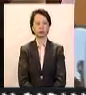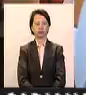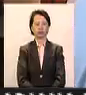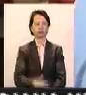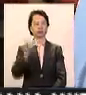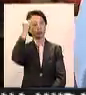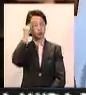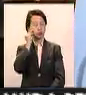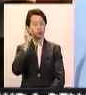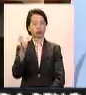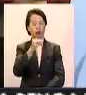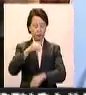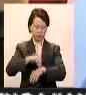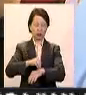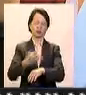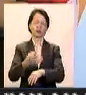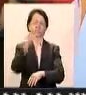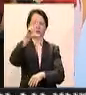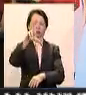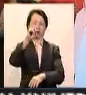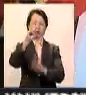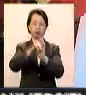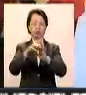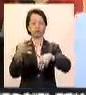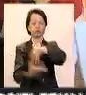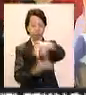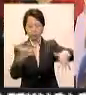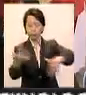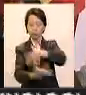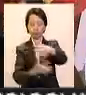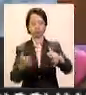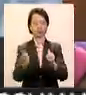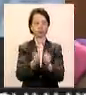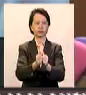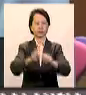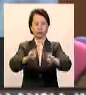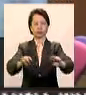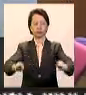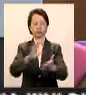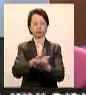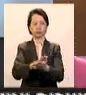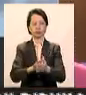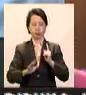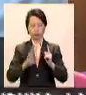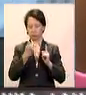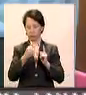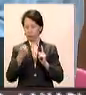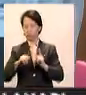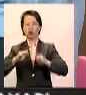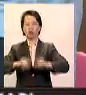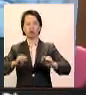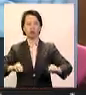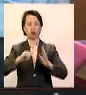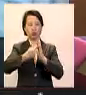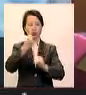Tun Dr. Mahathir meluangkan masa hampir setengah jam beramah mesra dengan warga sekolah. Seramai 110 orang murid